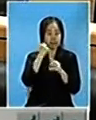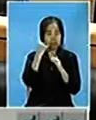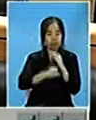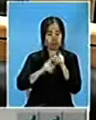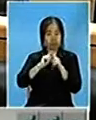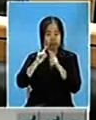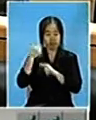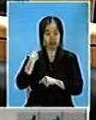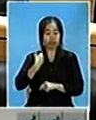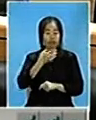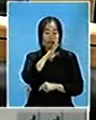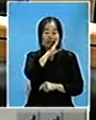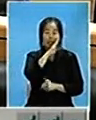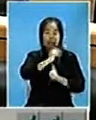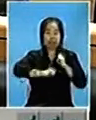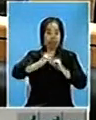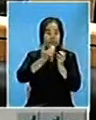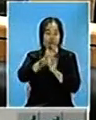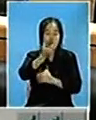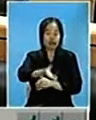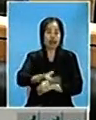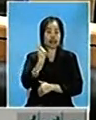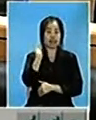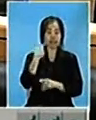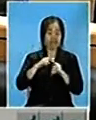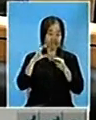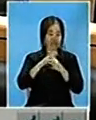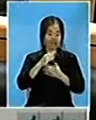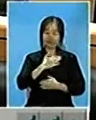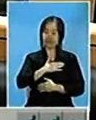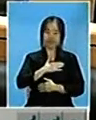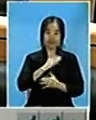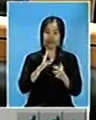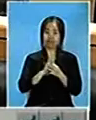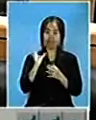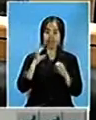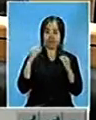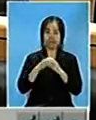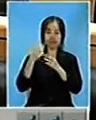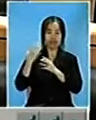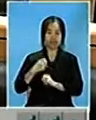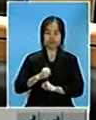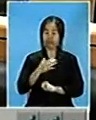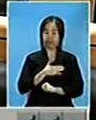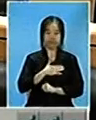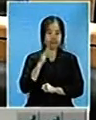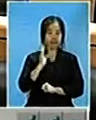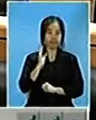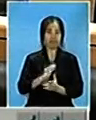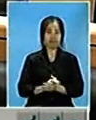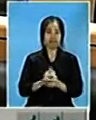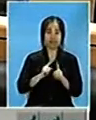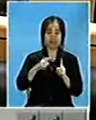หล่นหน้าศาลก็มีอยู่แล้วแต่ไม่ใช่พวกผมแน่นอนไม่ใช่พรรคประชาธิปัตย์แน่นอนครับแต่เป็นใคร